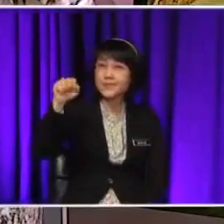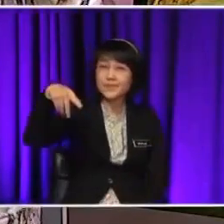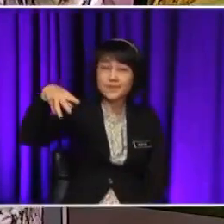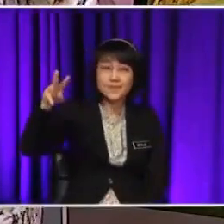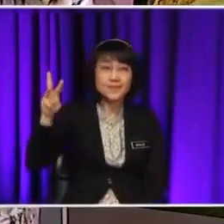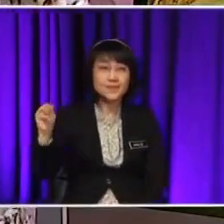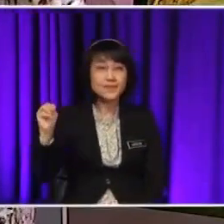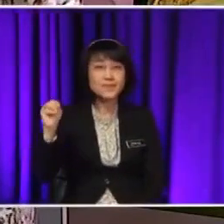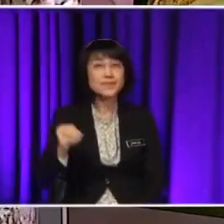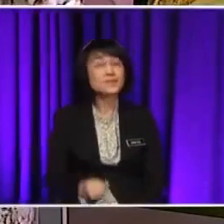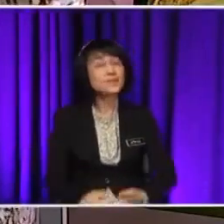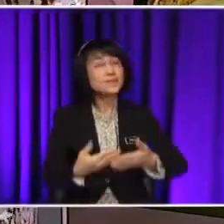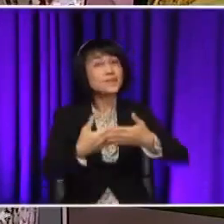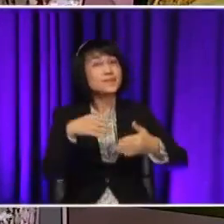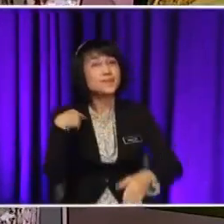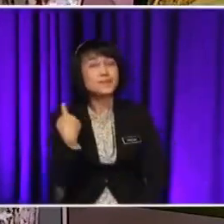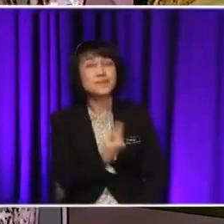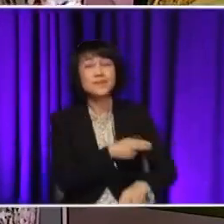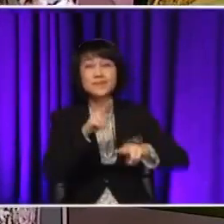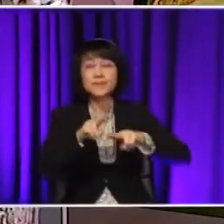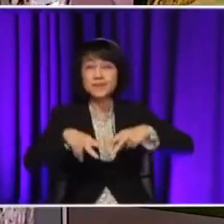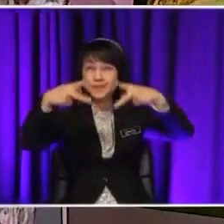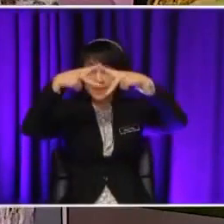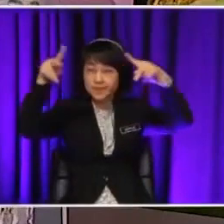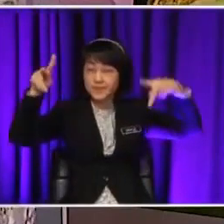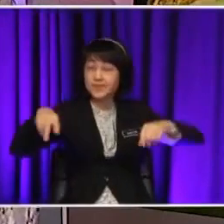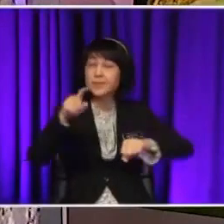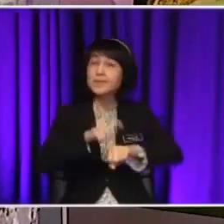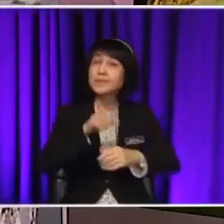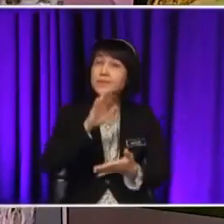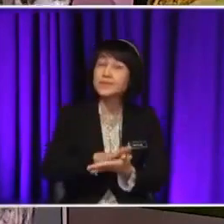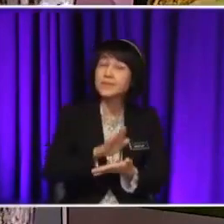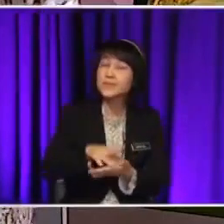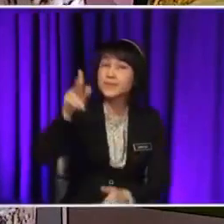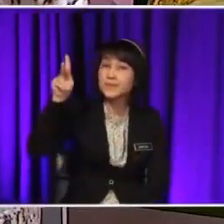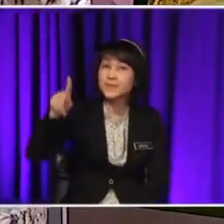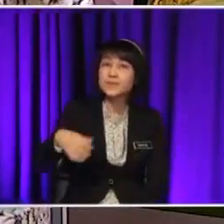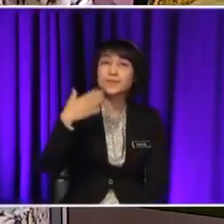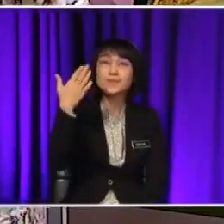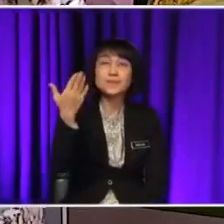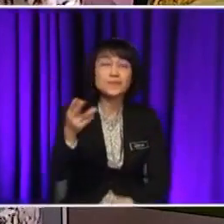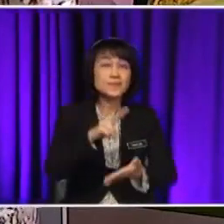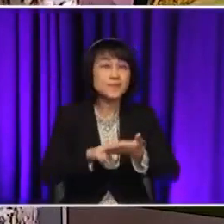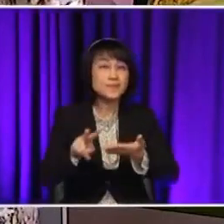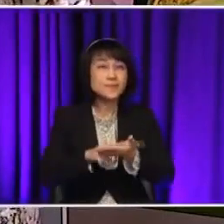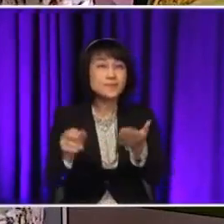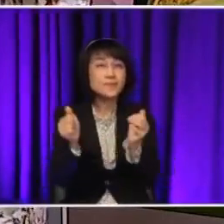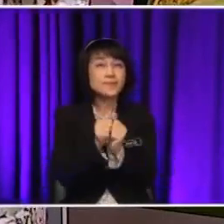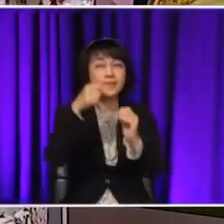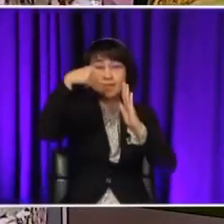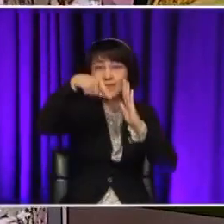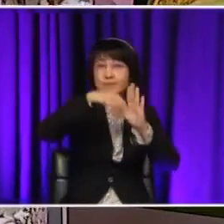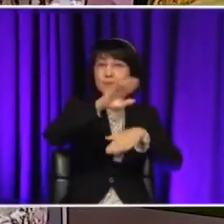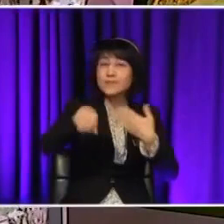okey, ataupun sebelum kita menduduki peperiksaan di sekolah, okey, pastikan anda telah membaca dengan teliti